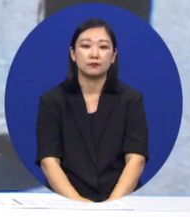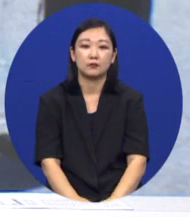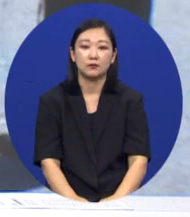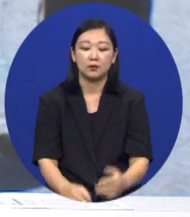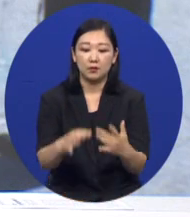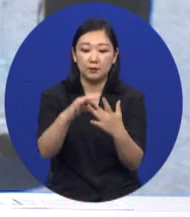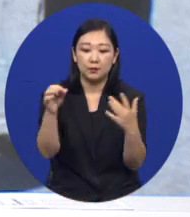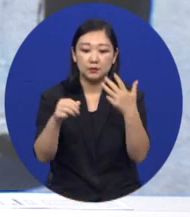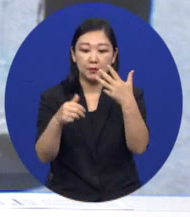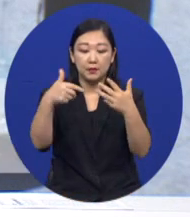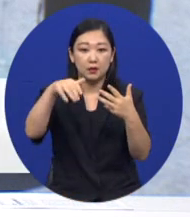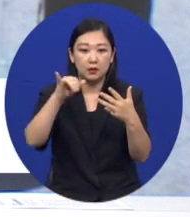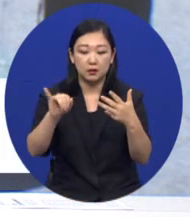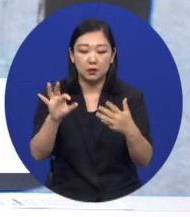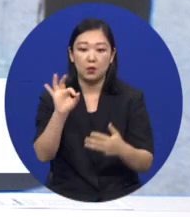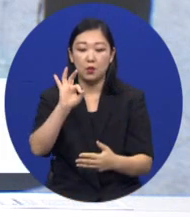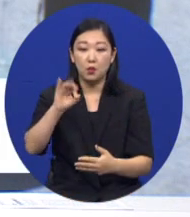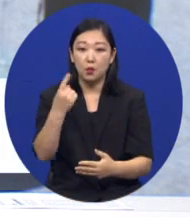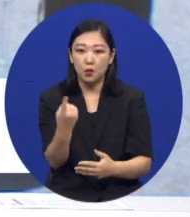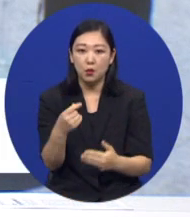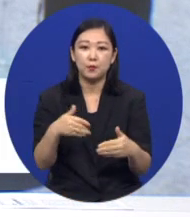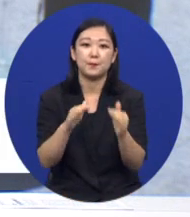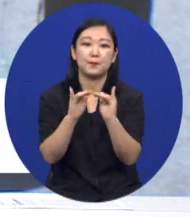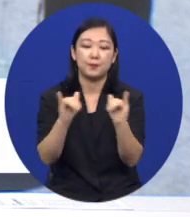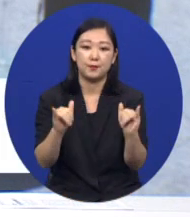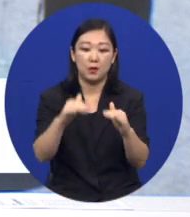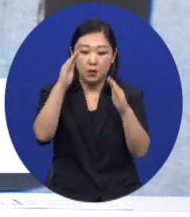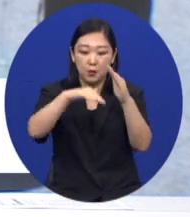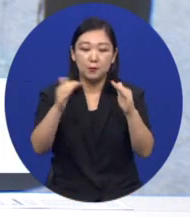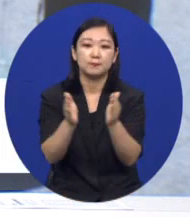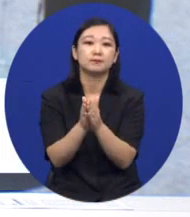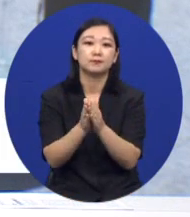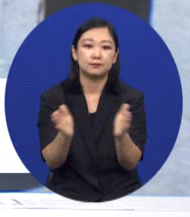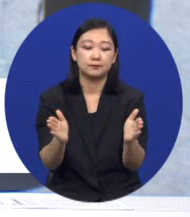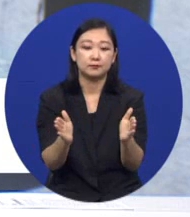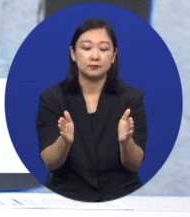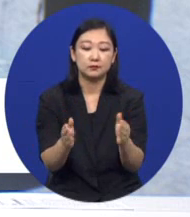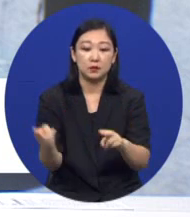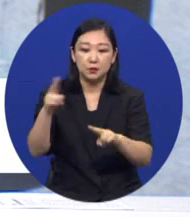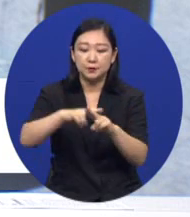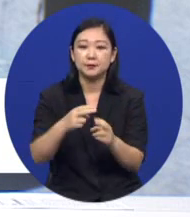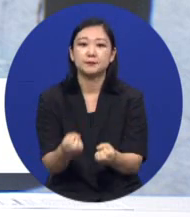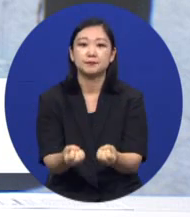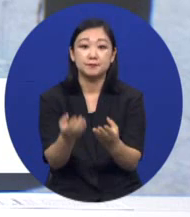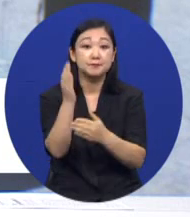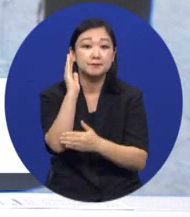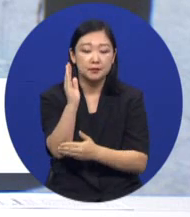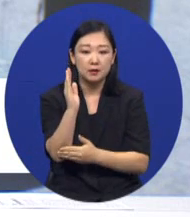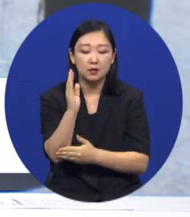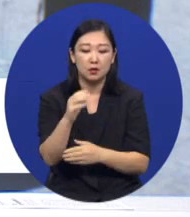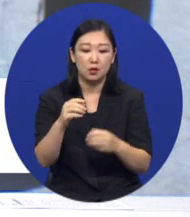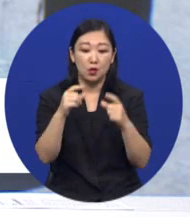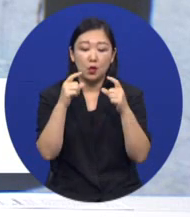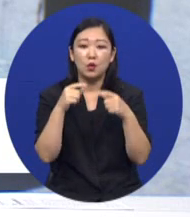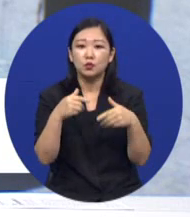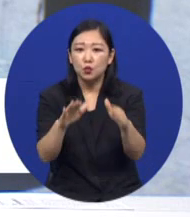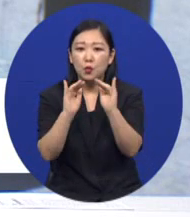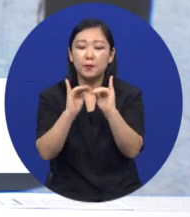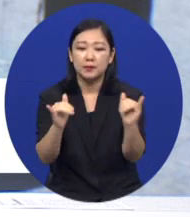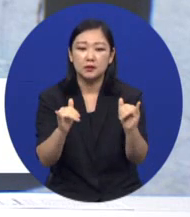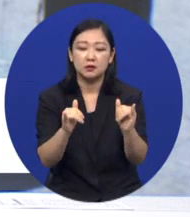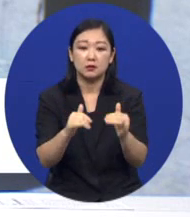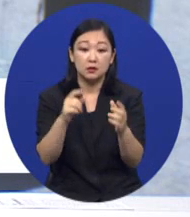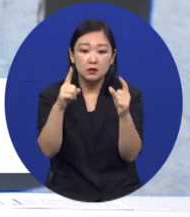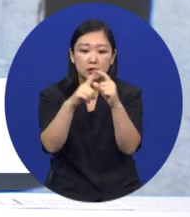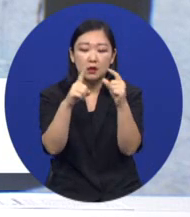민선 8기 오영훈 도정이 오늘 공식 출범했습니다. 오영훈 도지사는 취임사에서 도민이란 단어를